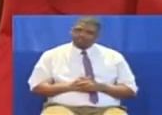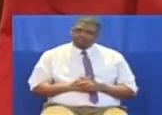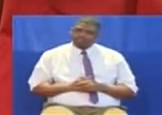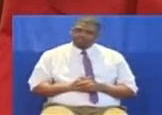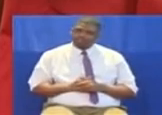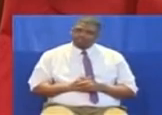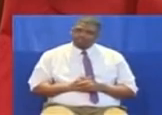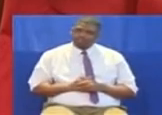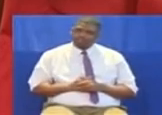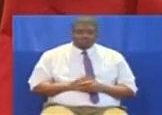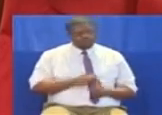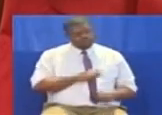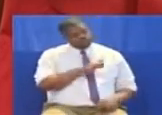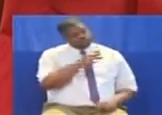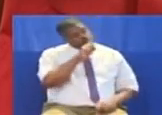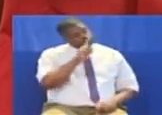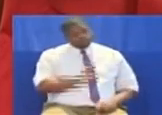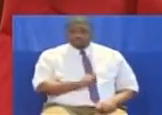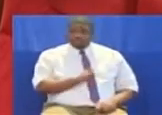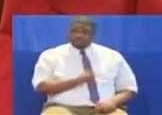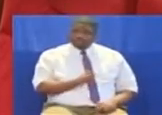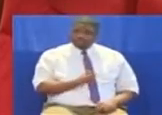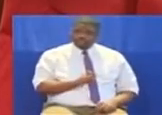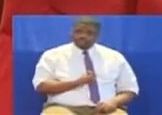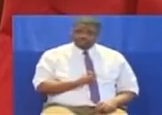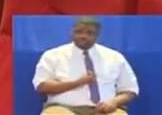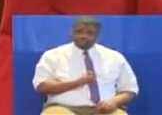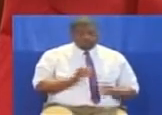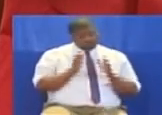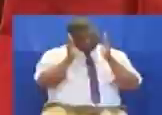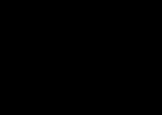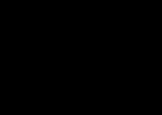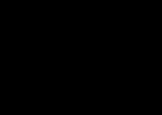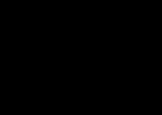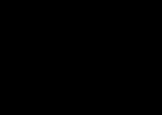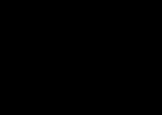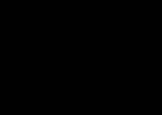Kwa swali uliloniuliza Mheshimiwa Spika,